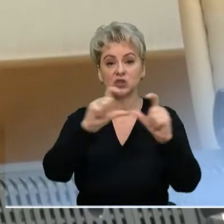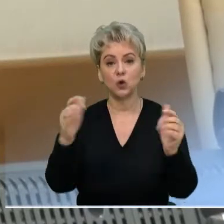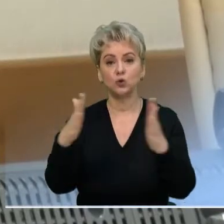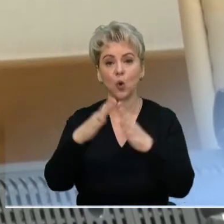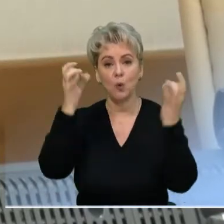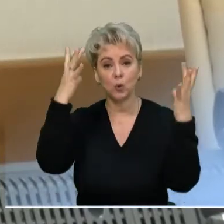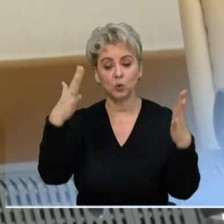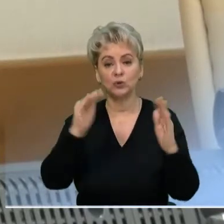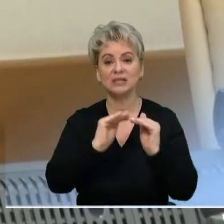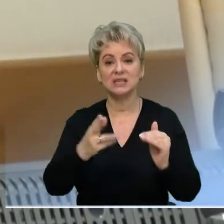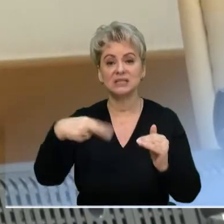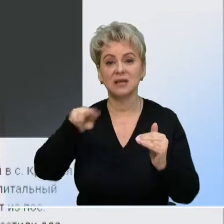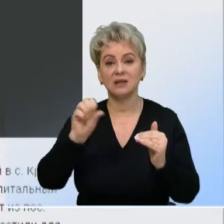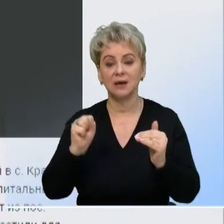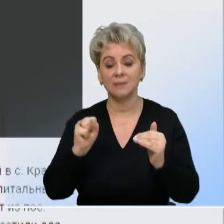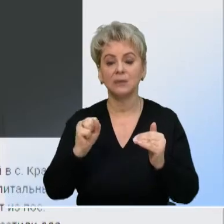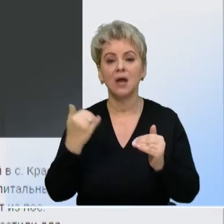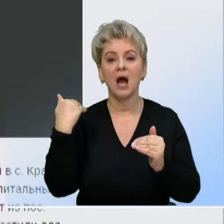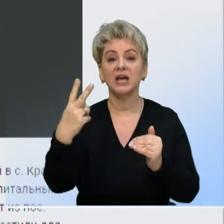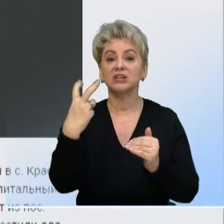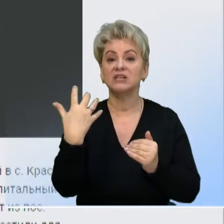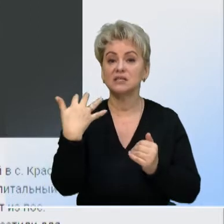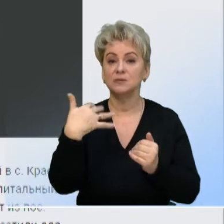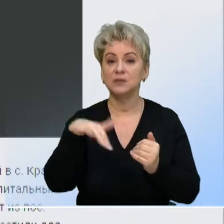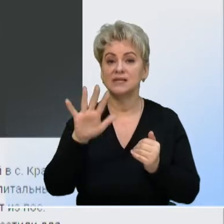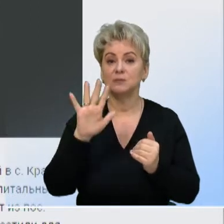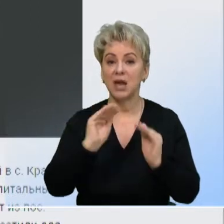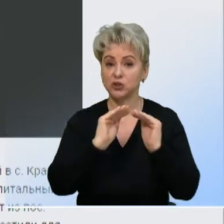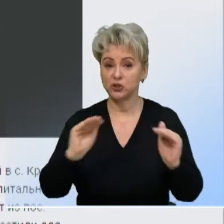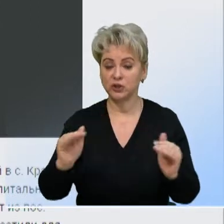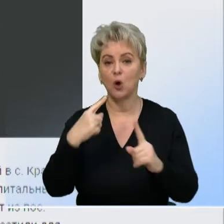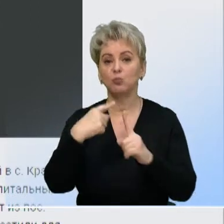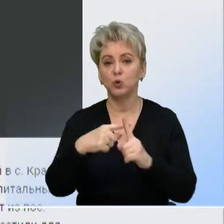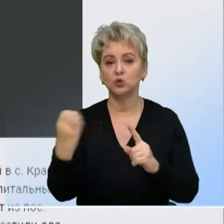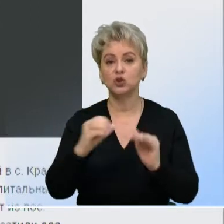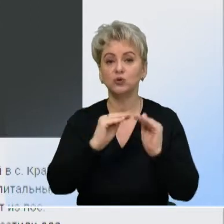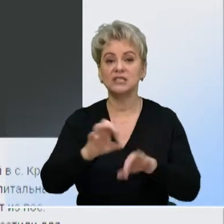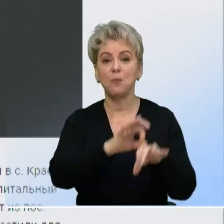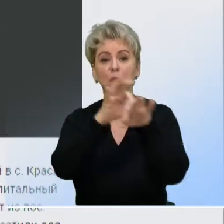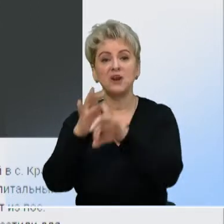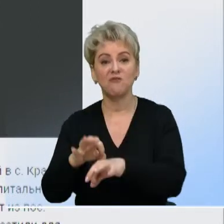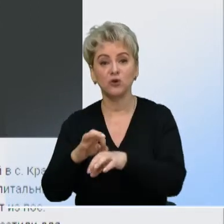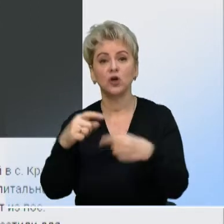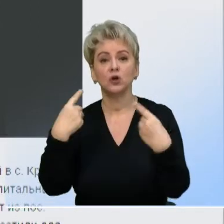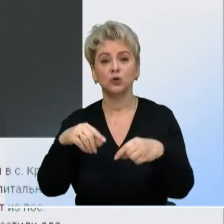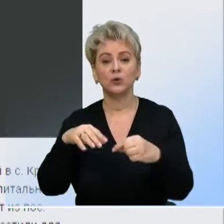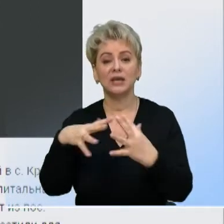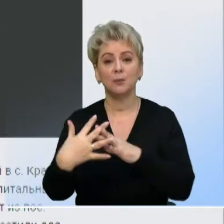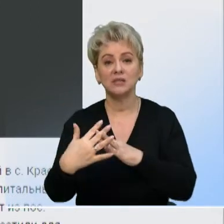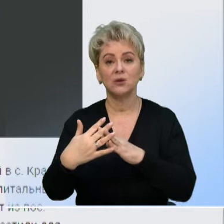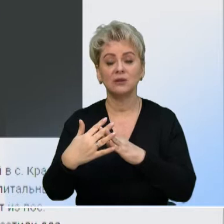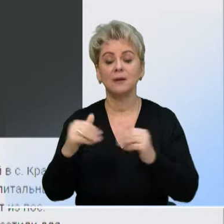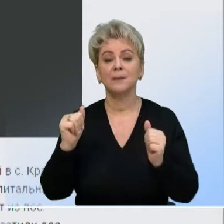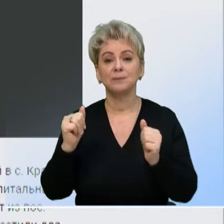Дома культуры и детсада. А их 255 деток и плюс еще детей привозят из поселка Дальнее